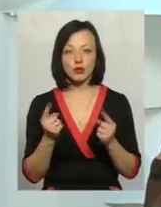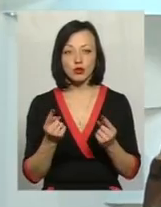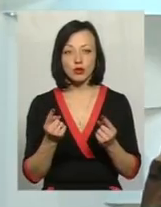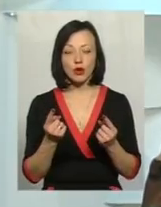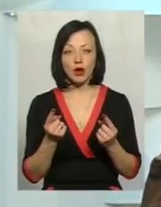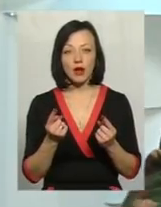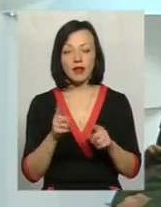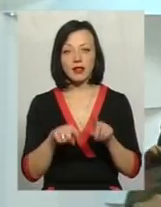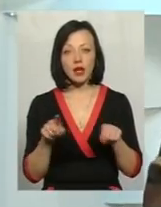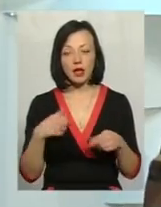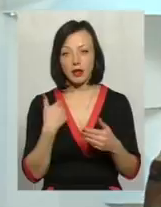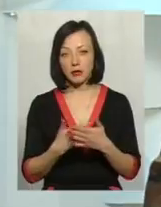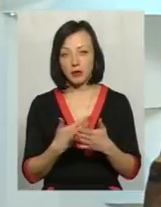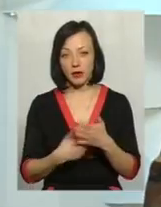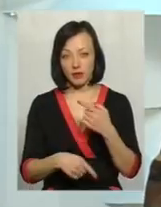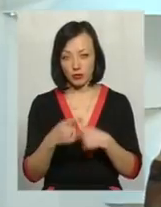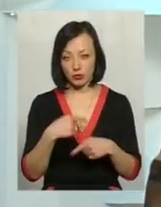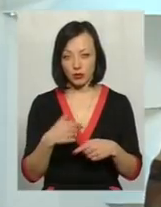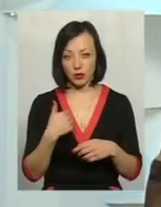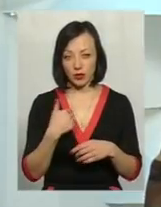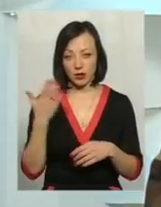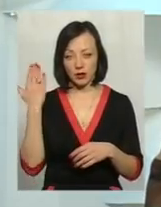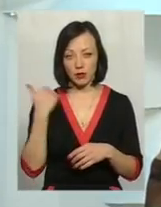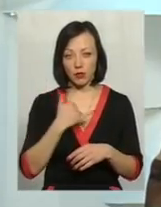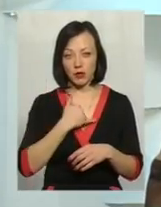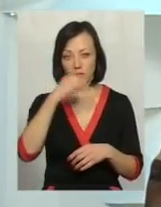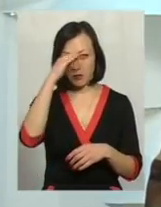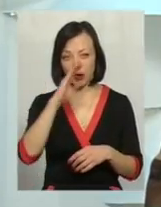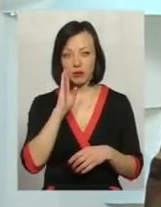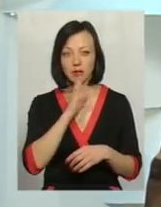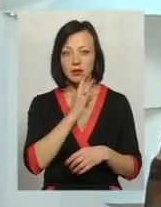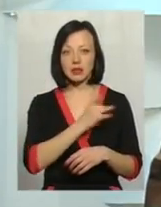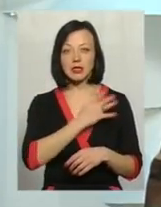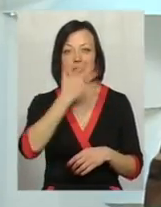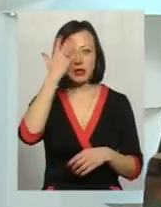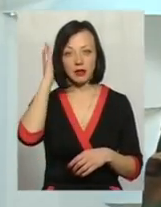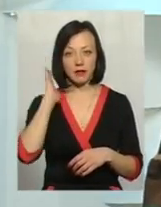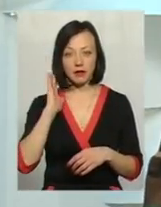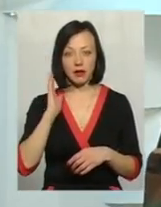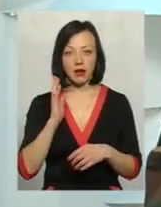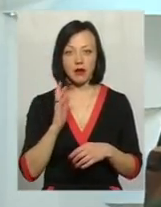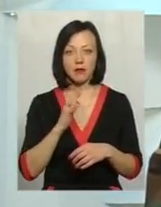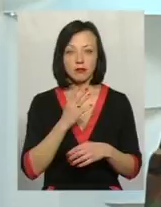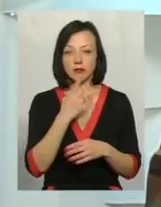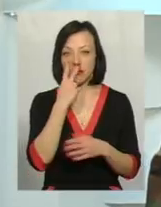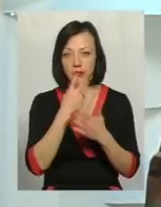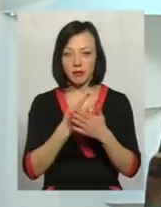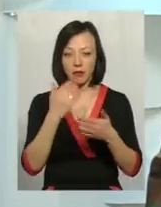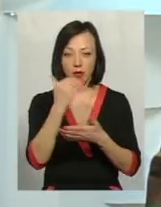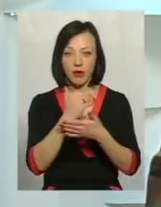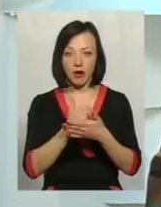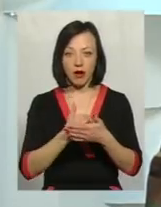дехто... Я, допустим, прийшов, коли прийшов з Афганістану, у мене батько з мамою сирій. Вони не одну програму «Время», каже,